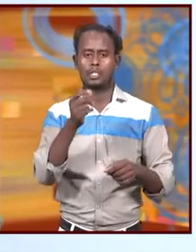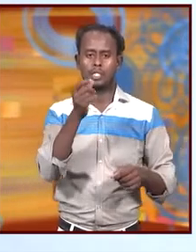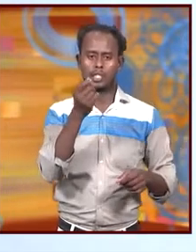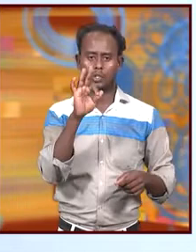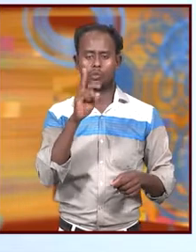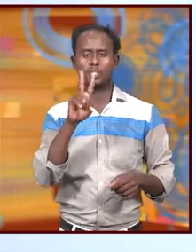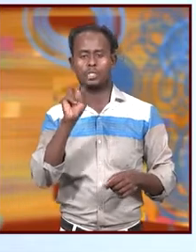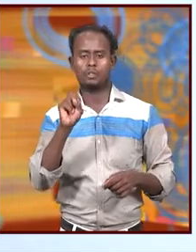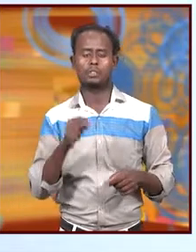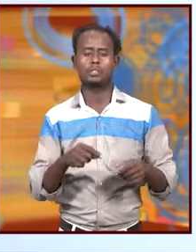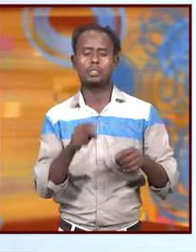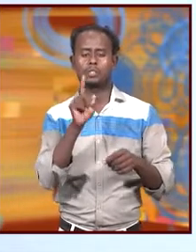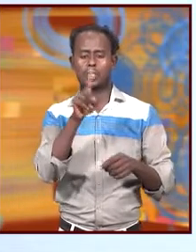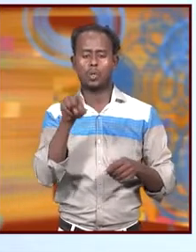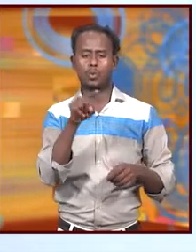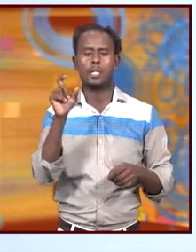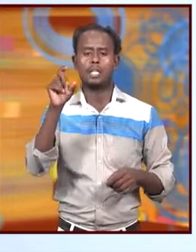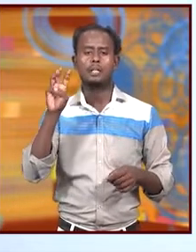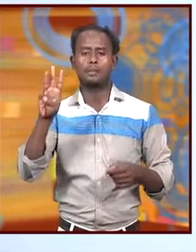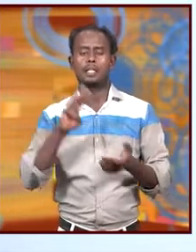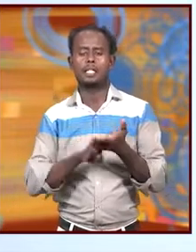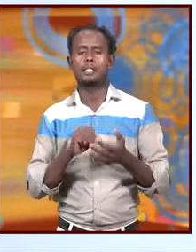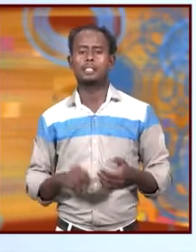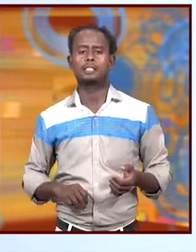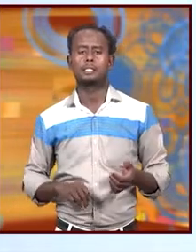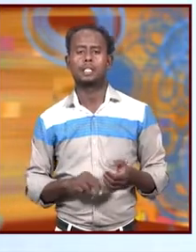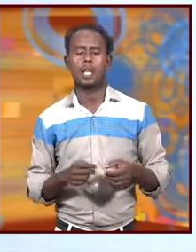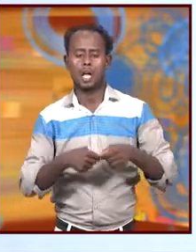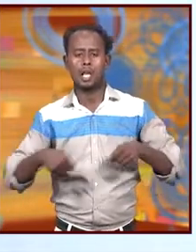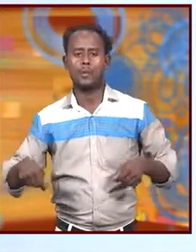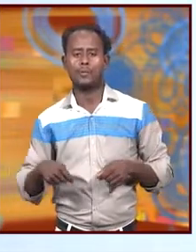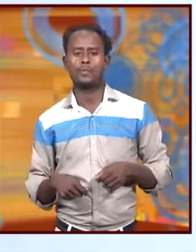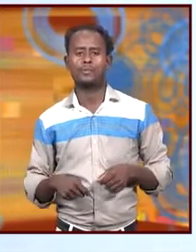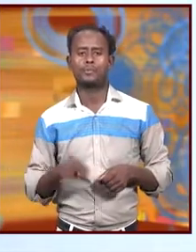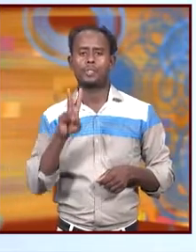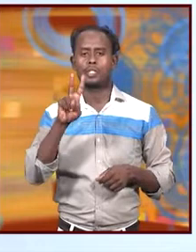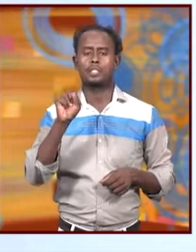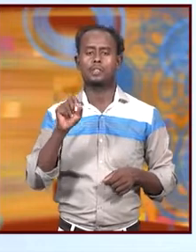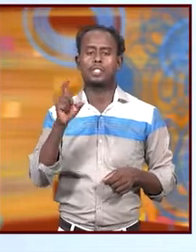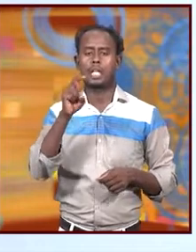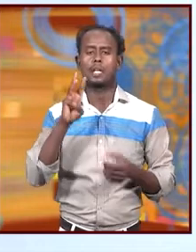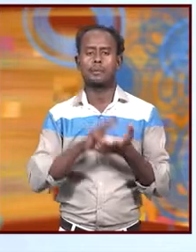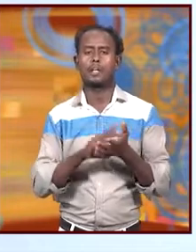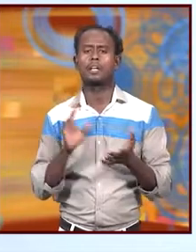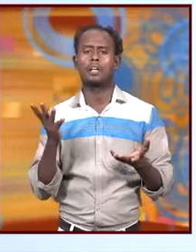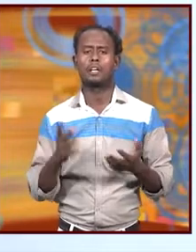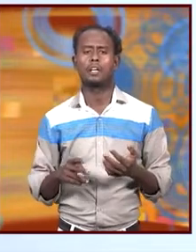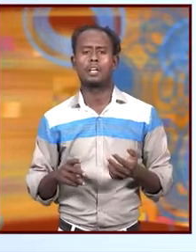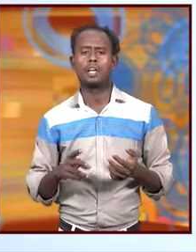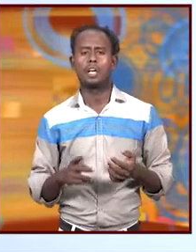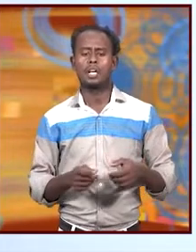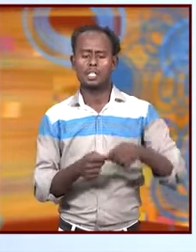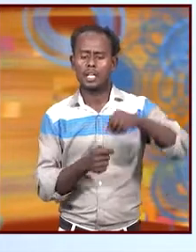820 சதுர சென்டிமீட்டர், அதன் அகலம் 20 சென்டிமீட்டர் எனில்